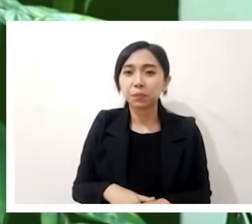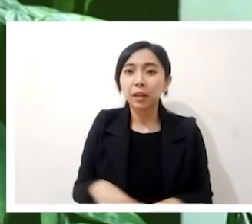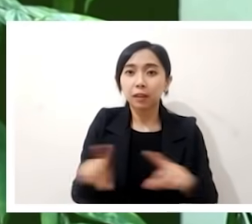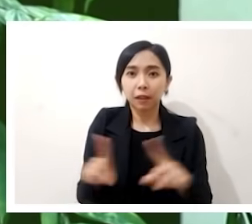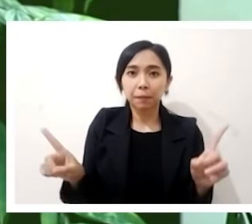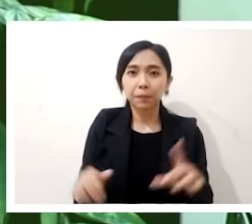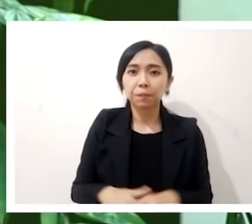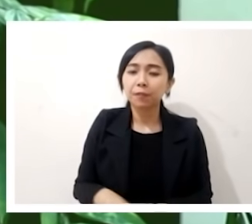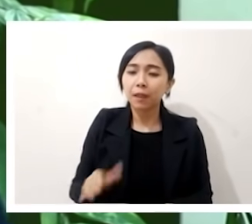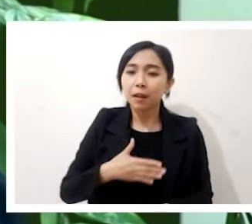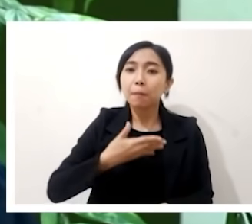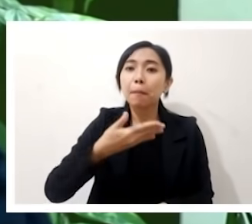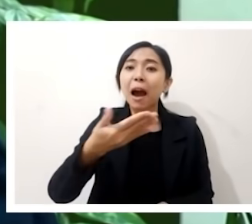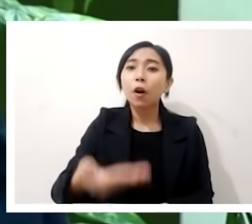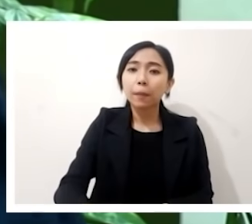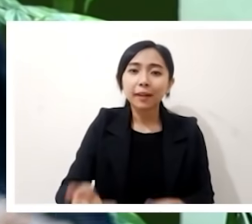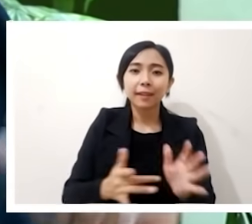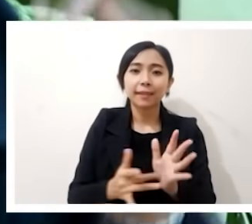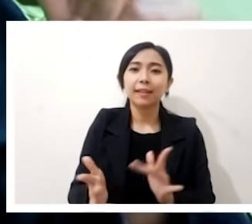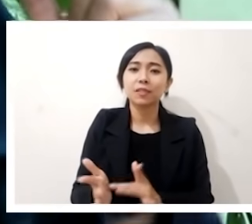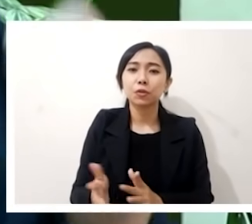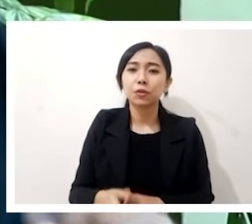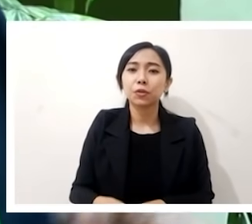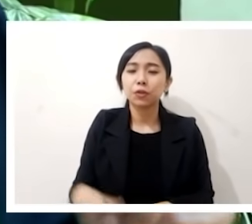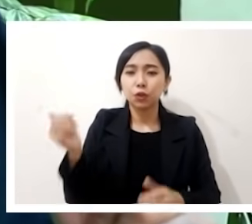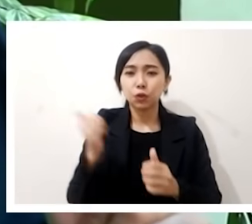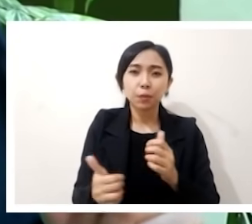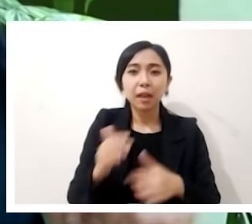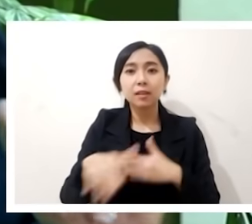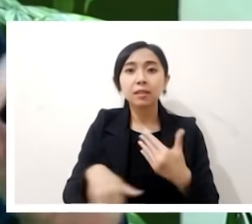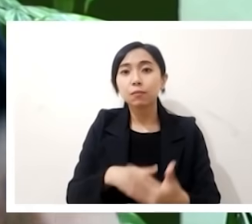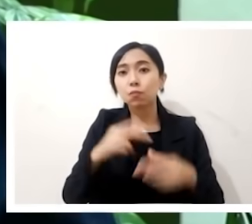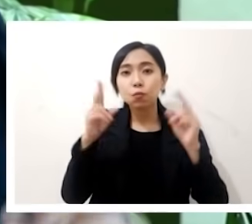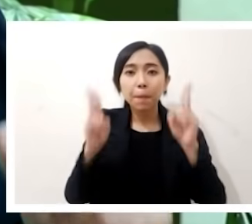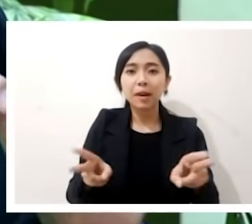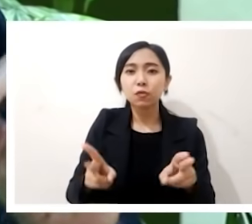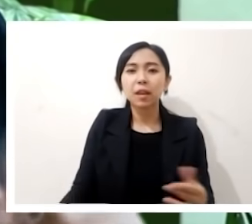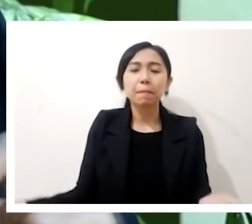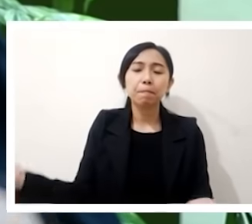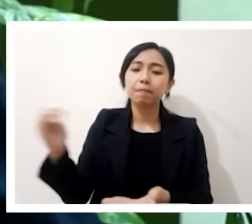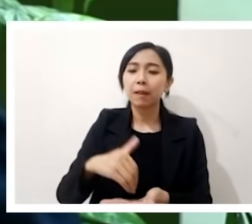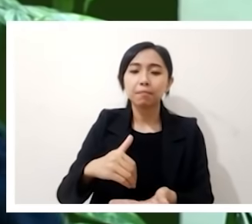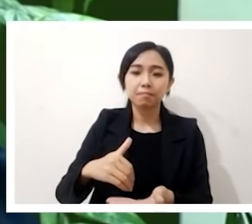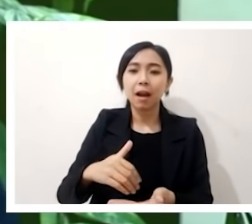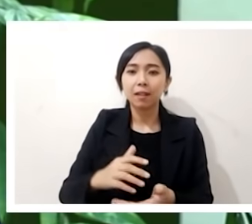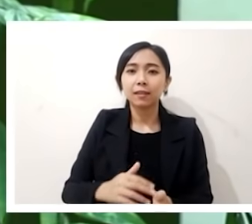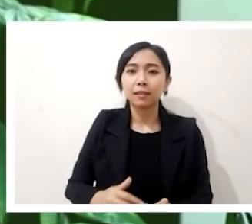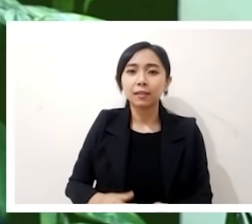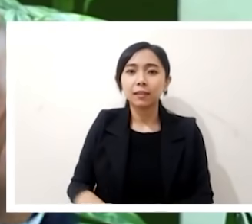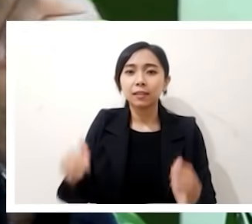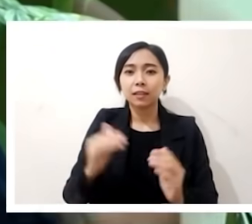Sebaliknya, pengorbanan Kristus dimaksudkan agar semua manusia kembali beroleh harkat dan